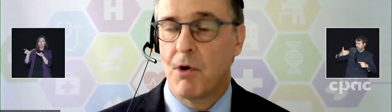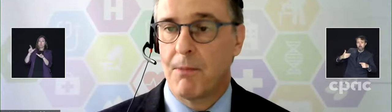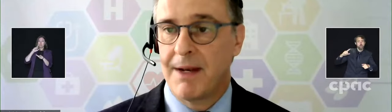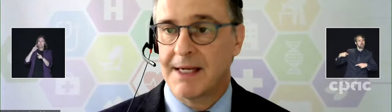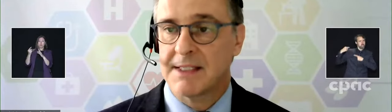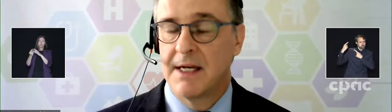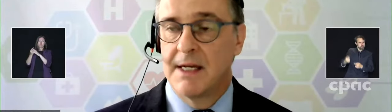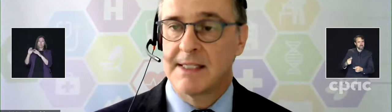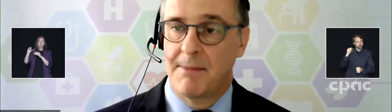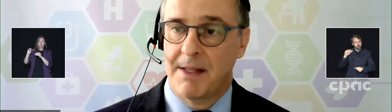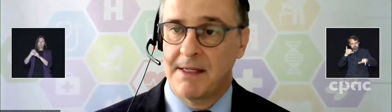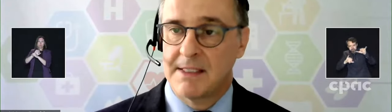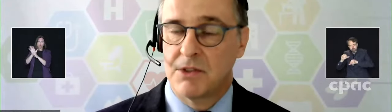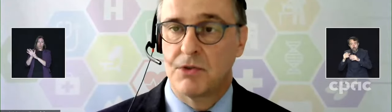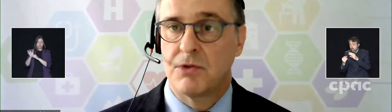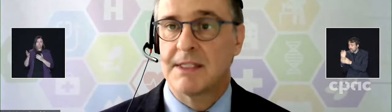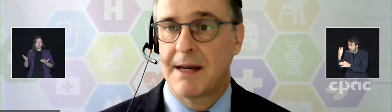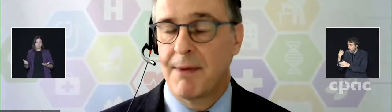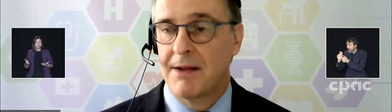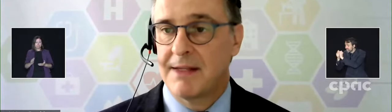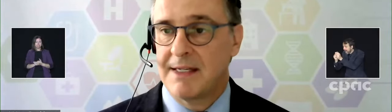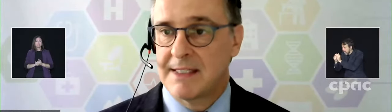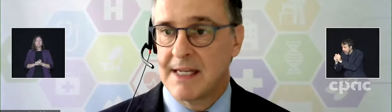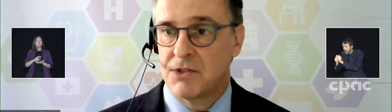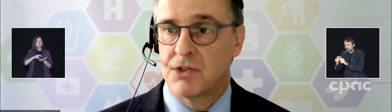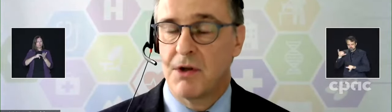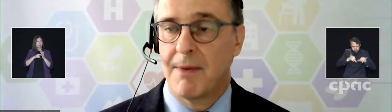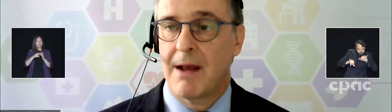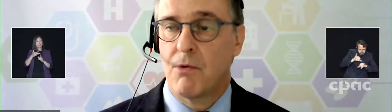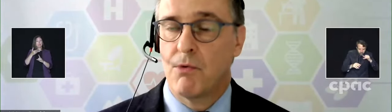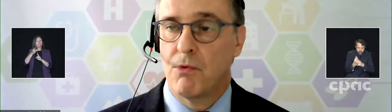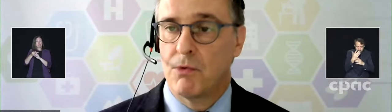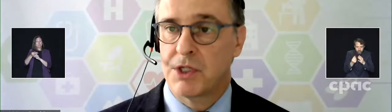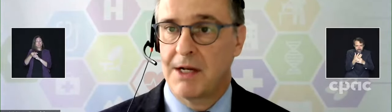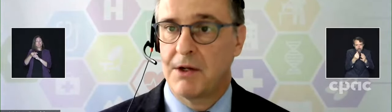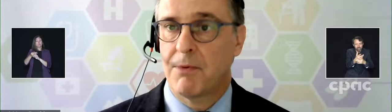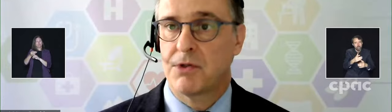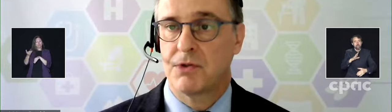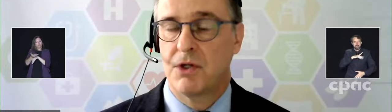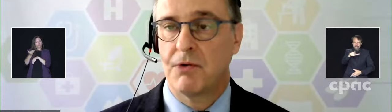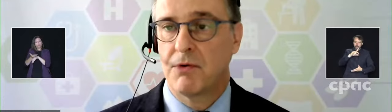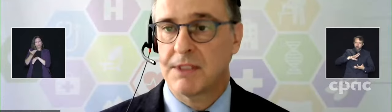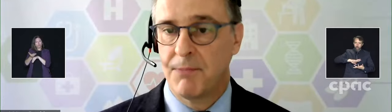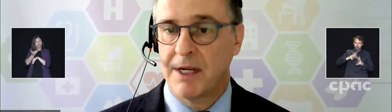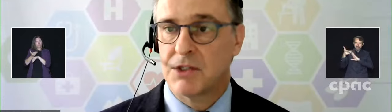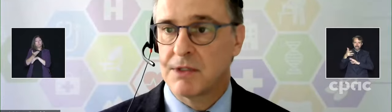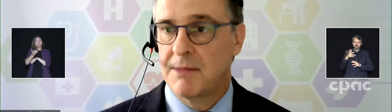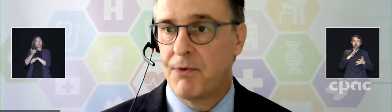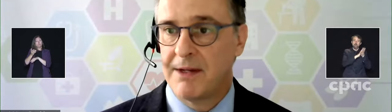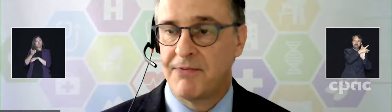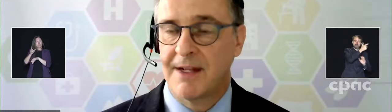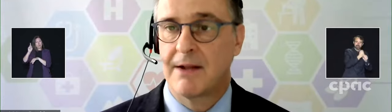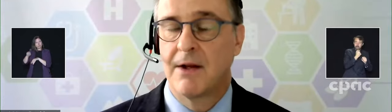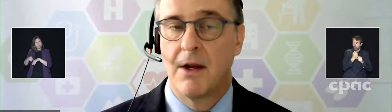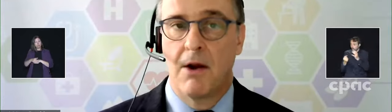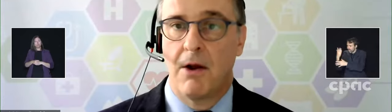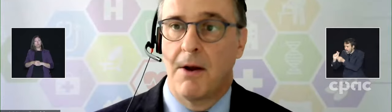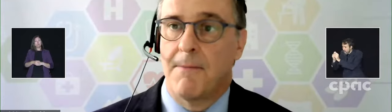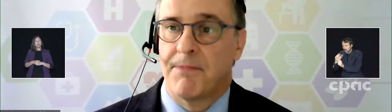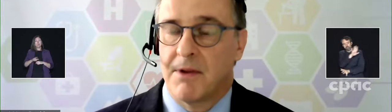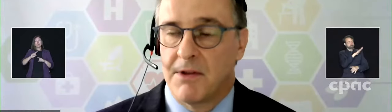quand même complexe. Ça demande des études, ça demande des ajustements aux chaînes de production. Donc, ce n pas quelque chose qui peut être fait